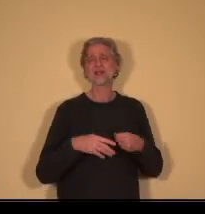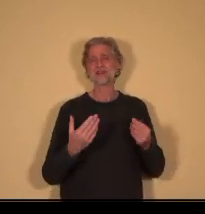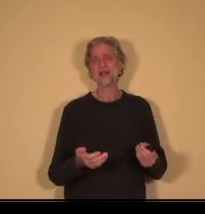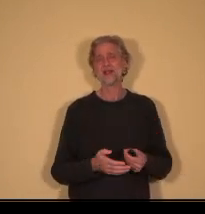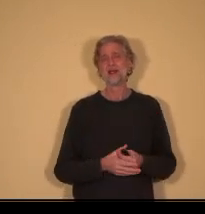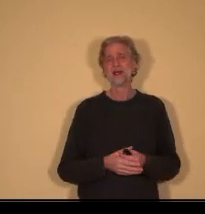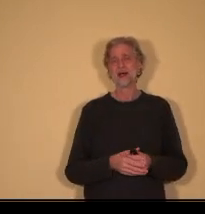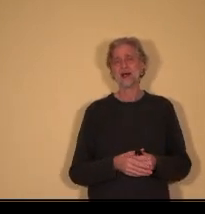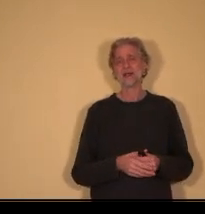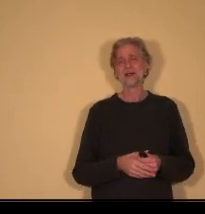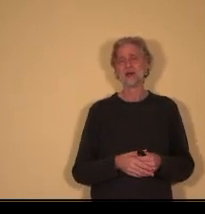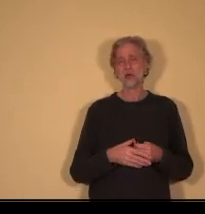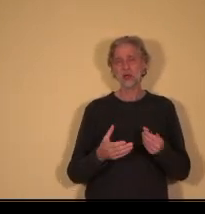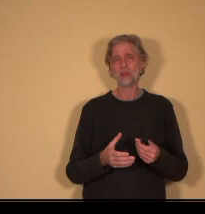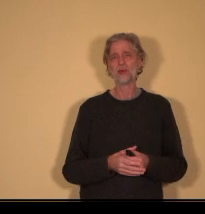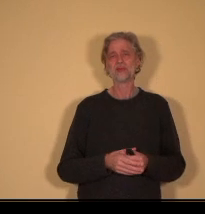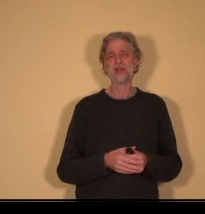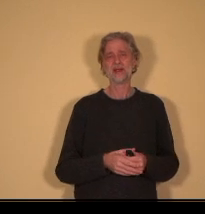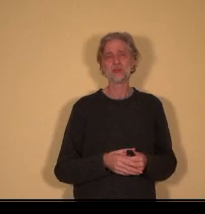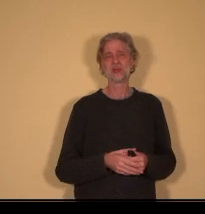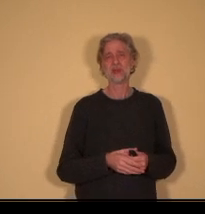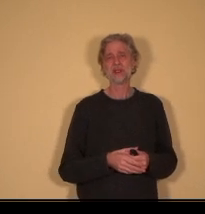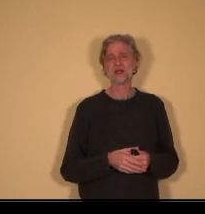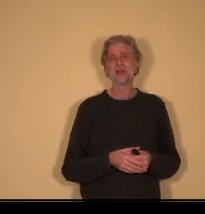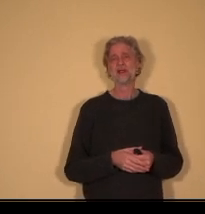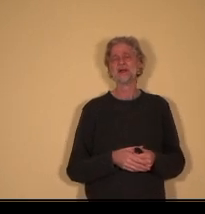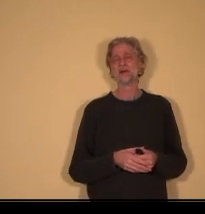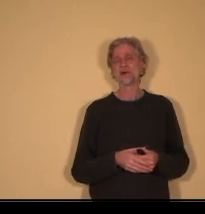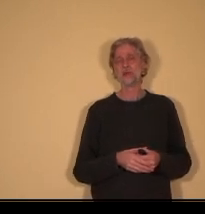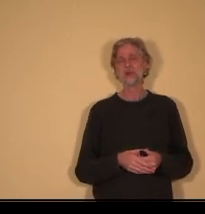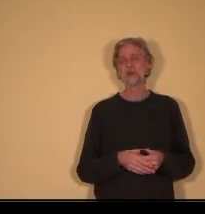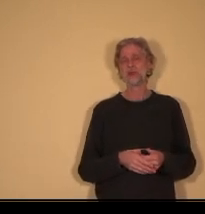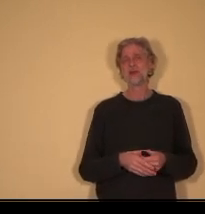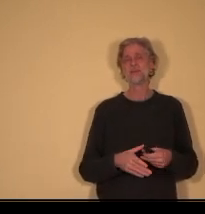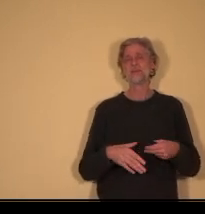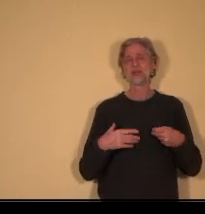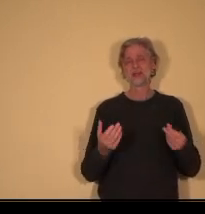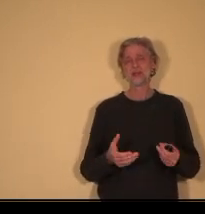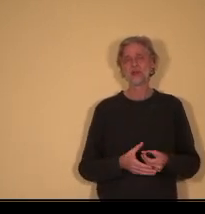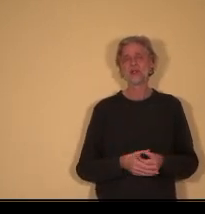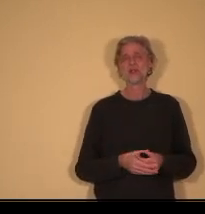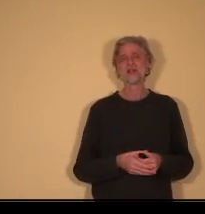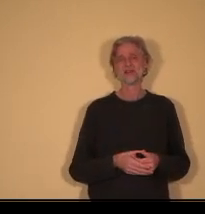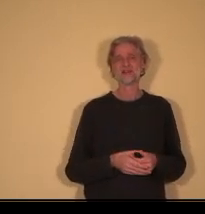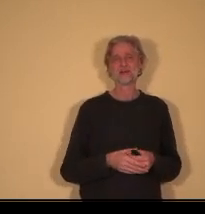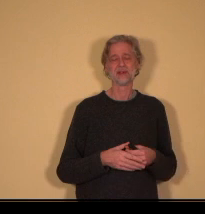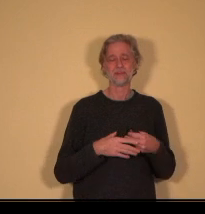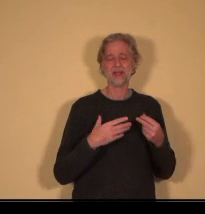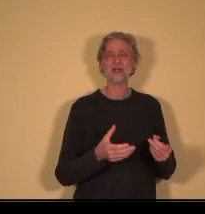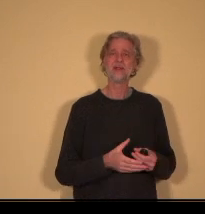dass wir tatsächlich einen Rückkopplungsmechanismus auch hier vermuten können, dadurch,